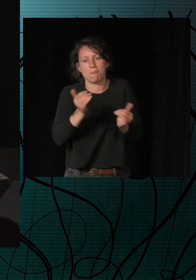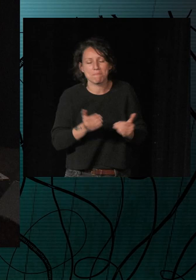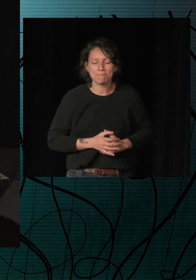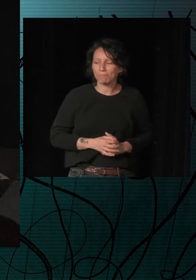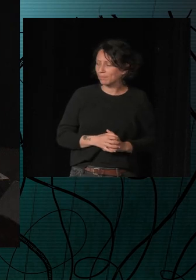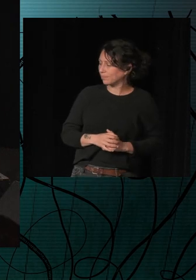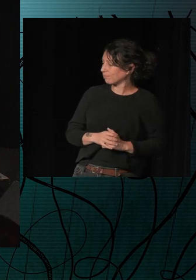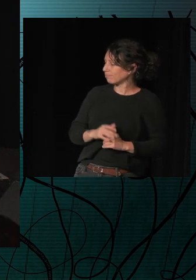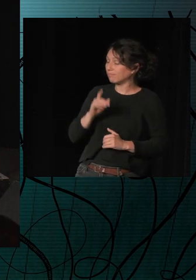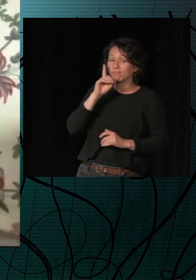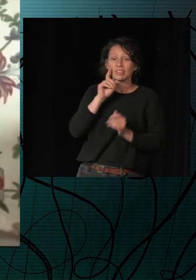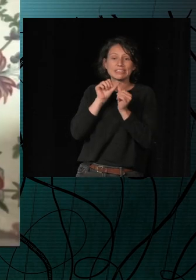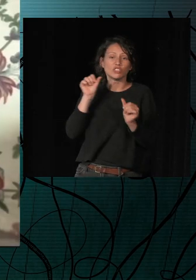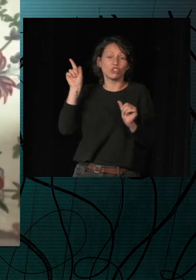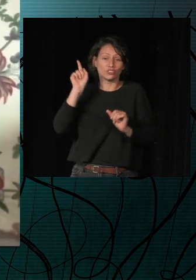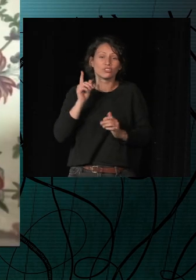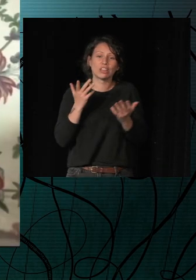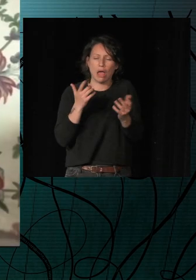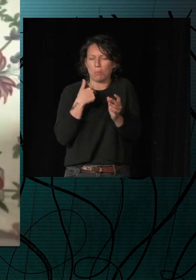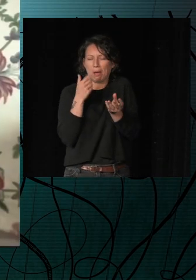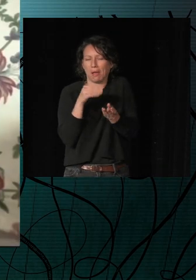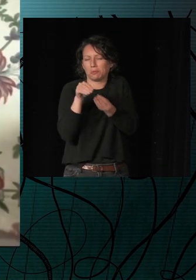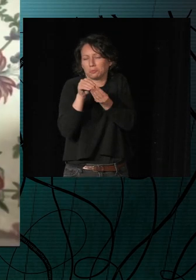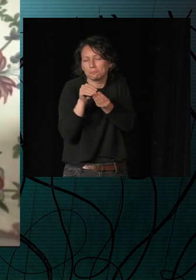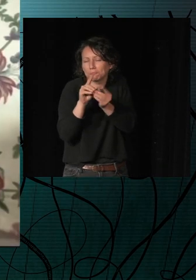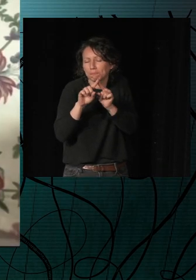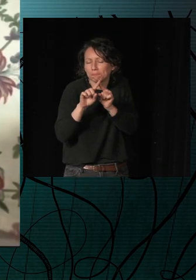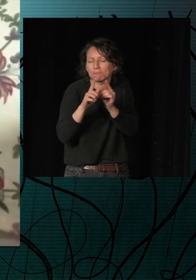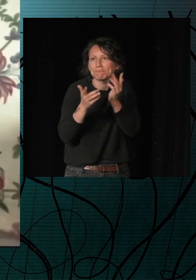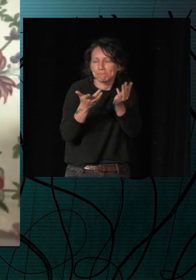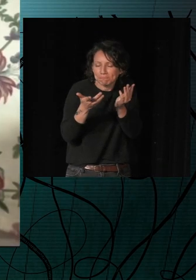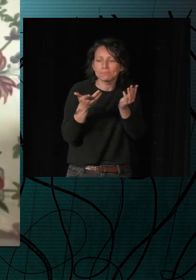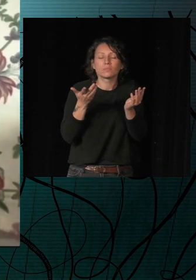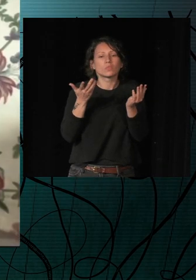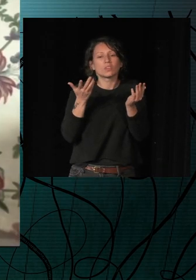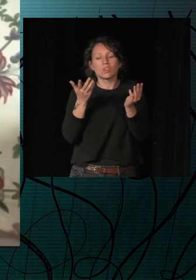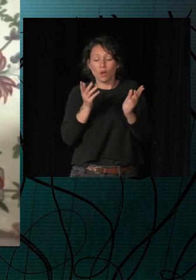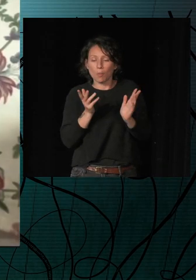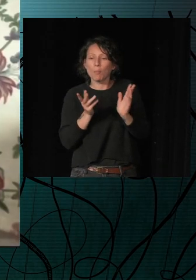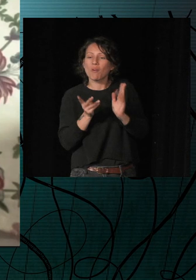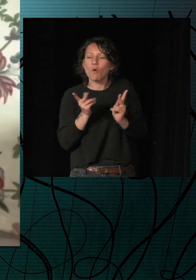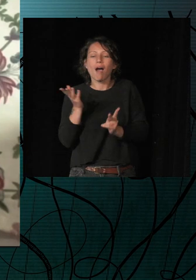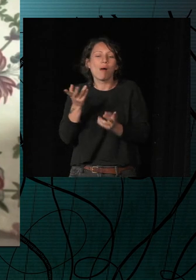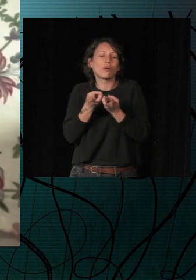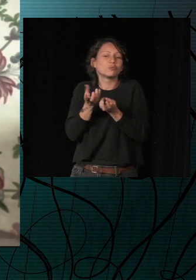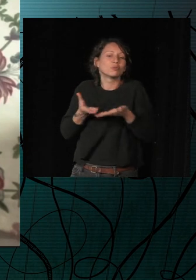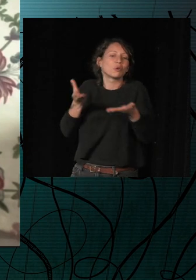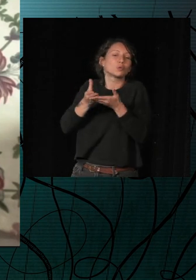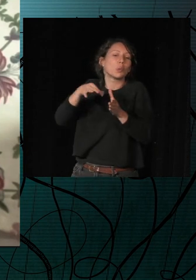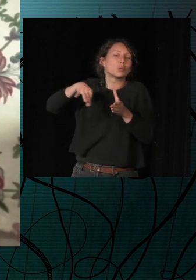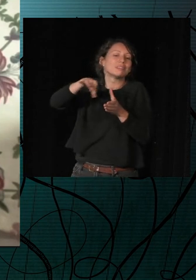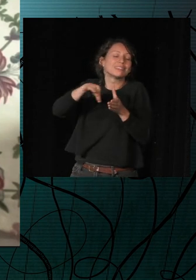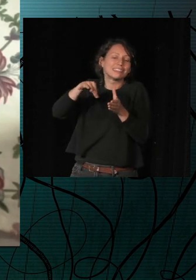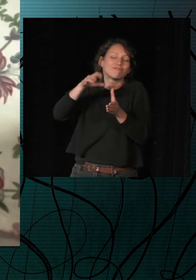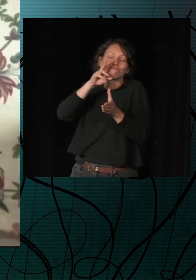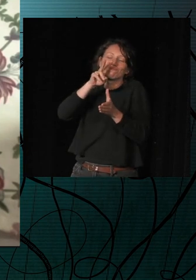su je suis je juste apporter une petite nuance j'ai l'impression que des moments un peu drôles comme ça là comme ce qu'on vient de voir en fait moi je suis